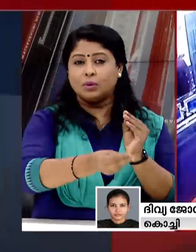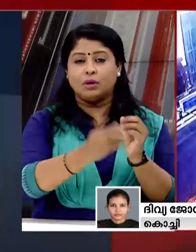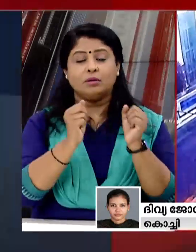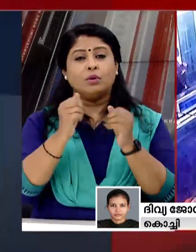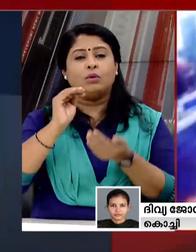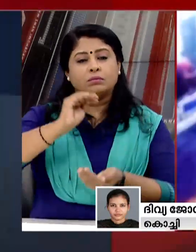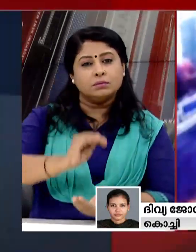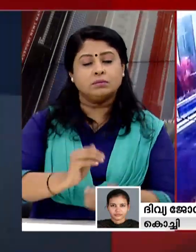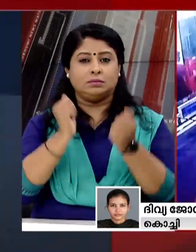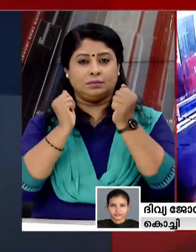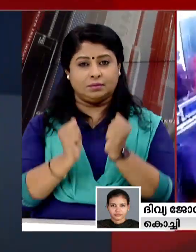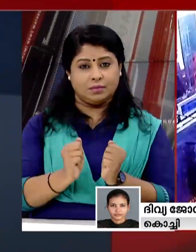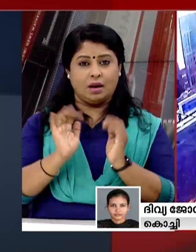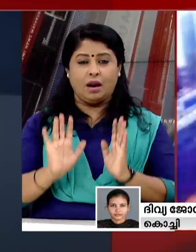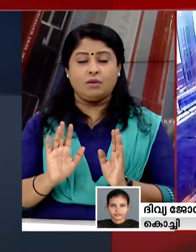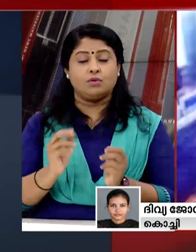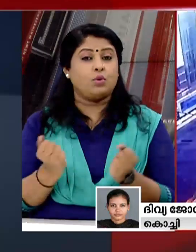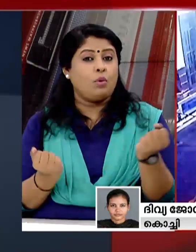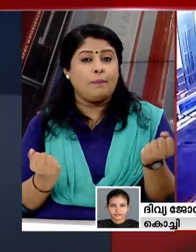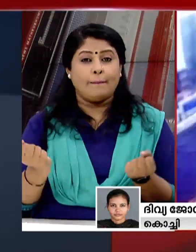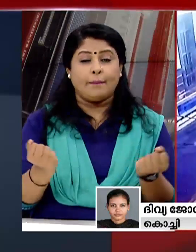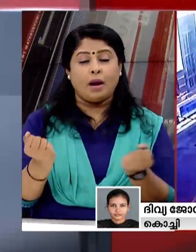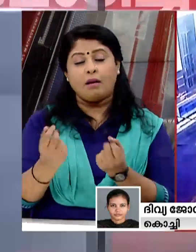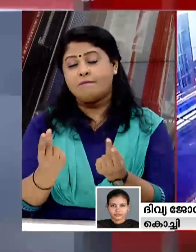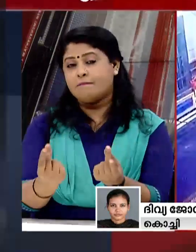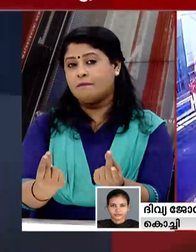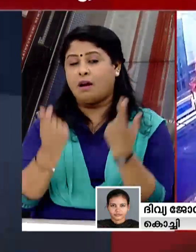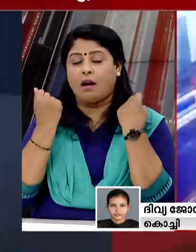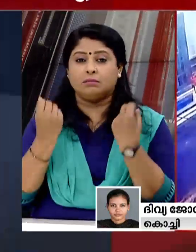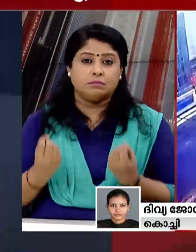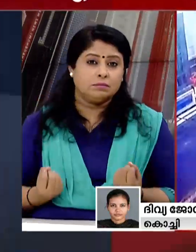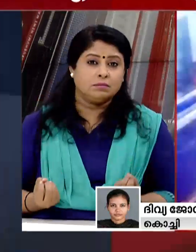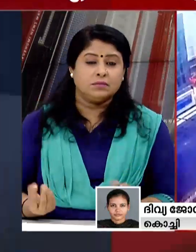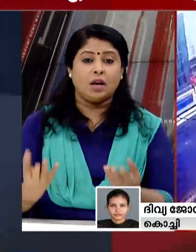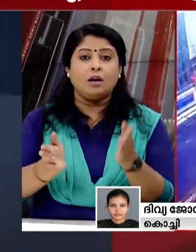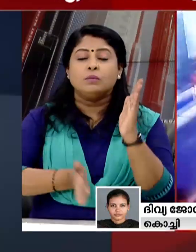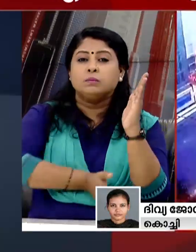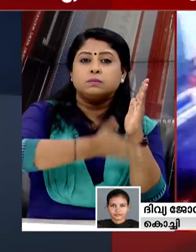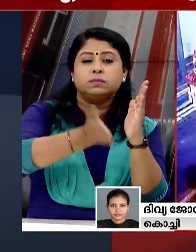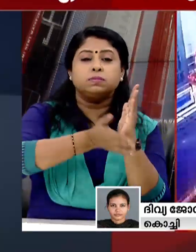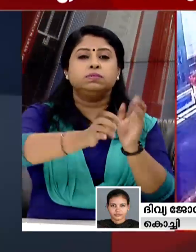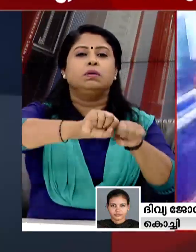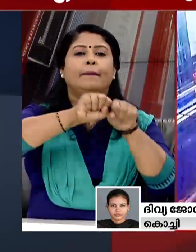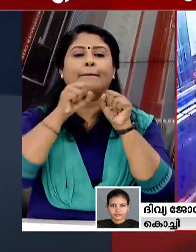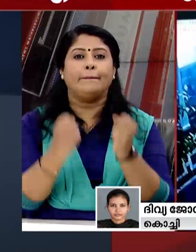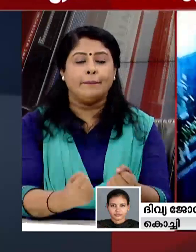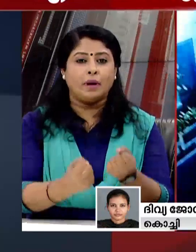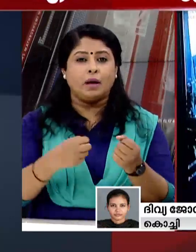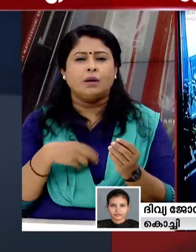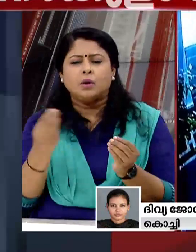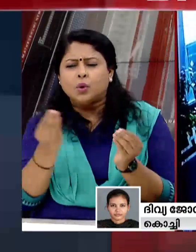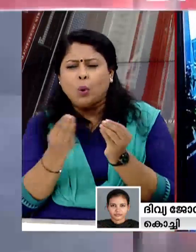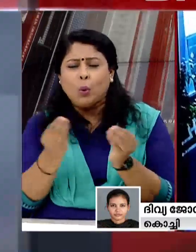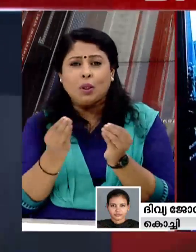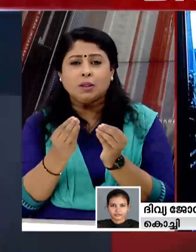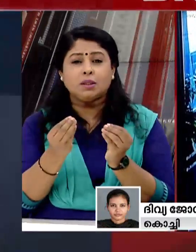ഇരിക്കുന്നുമുണ്ട്. വളരെ വേഗത്തിലായിരുന്നു ആ വണ്ടി മുന്നോട്ടെടുത്തത്. അങ്ങനെയാണ് ആ മതിൽ ഇടിഞ്ഞത്. തലനാരിഴയ്ക്കാണ്